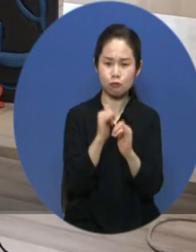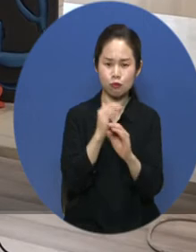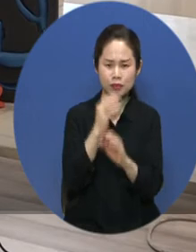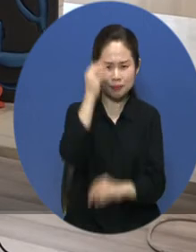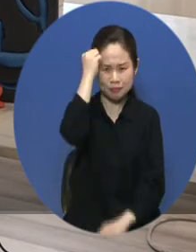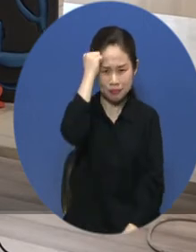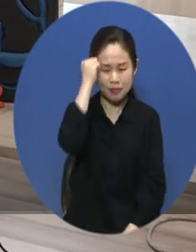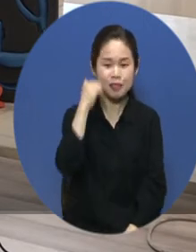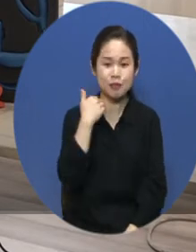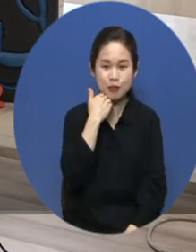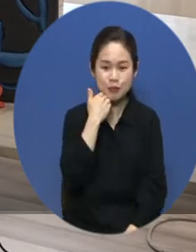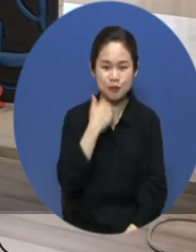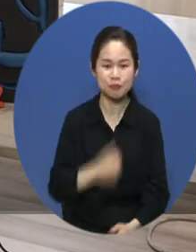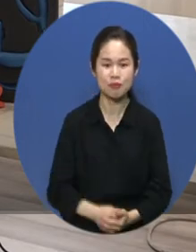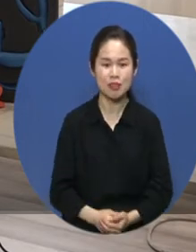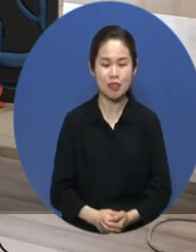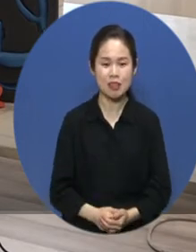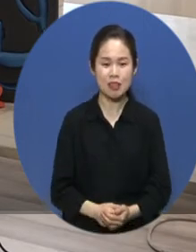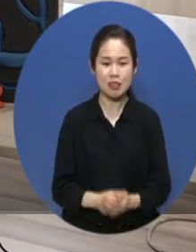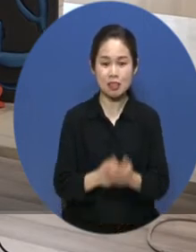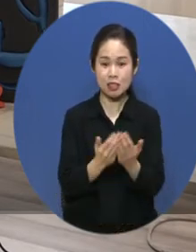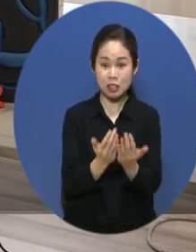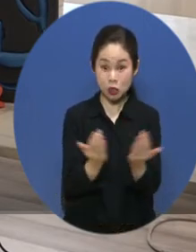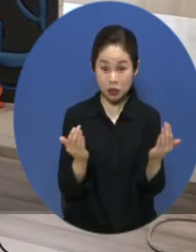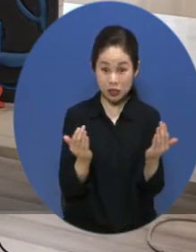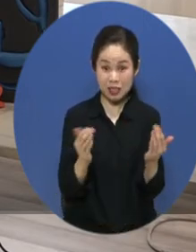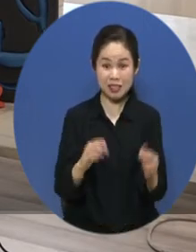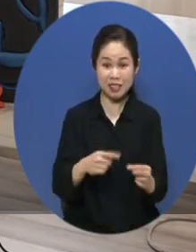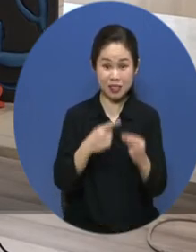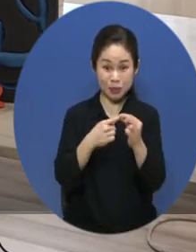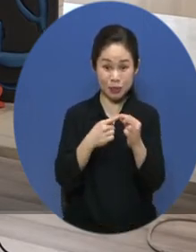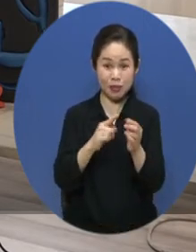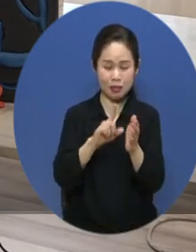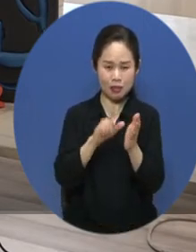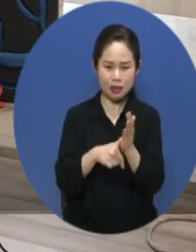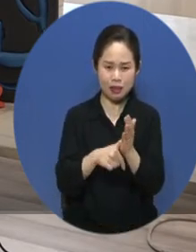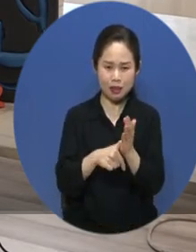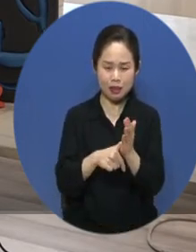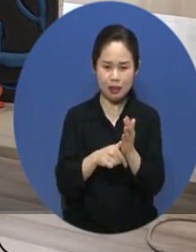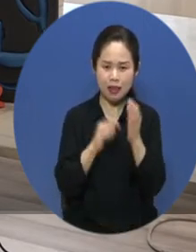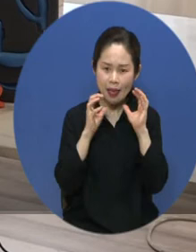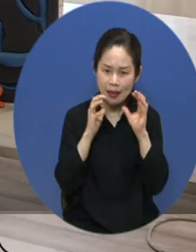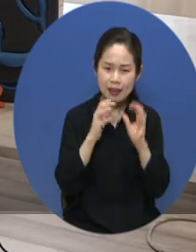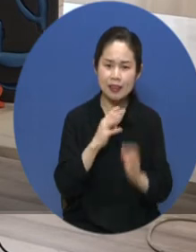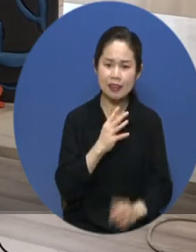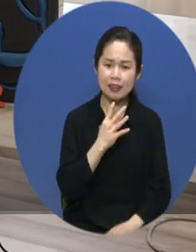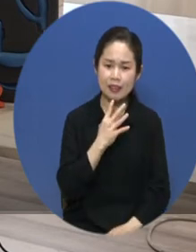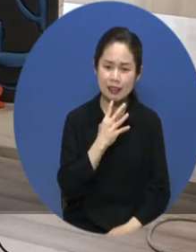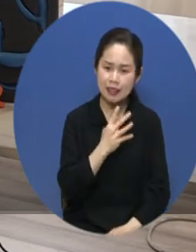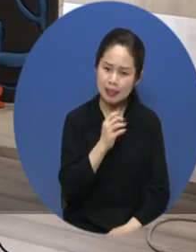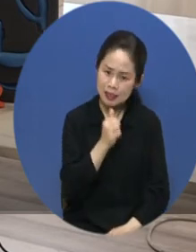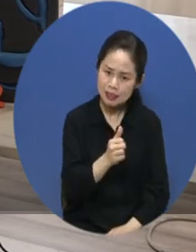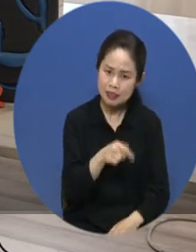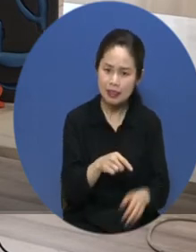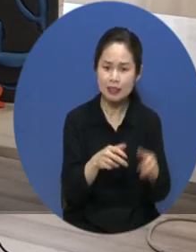어느 분이 있을까요? 첫 번째 저희가 전시 때 한 4살, 5살 장애를